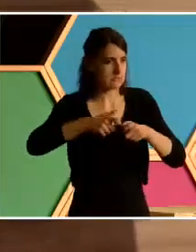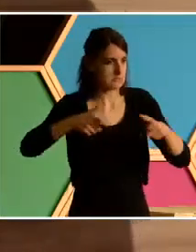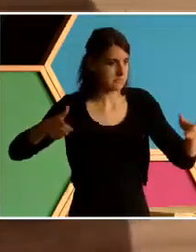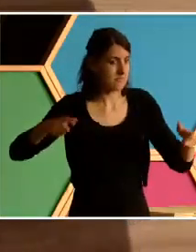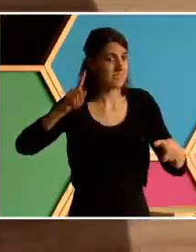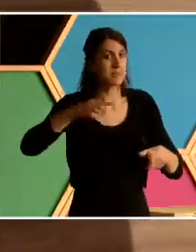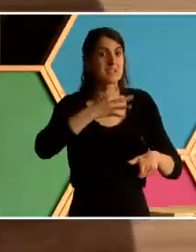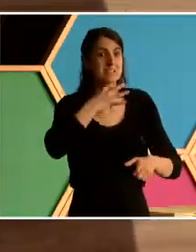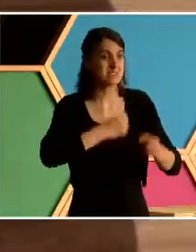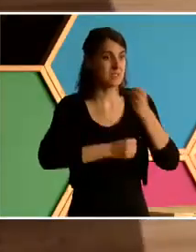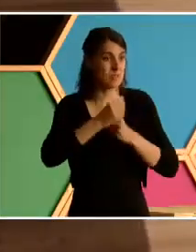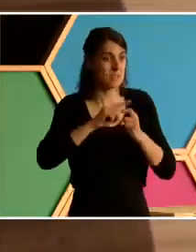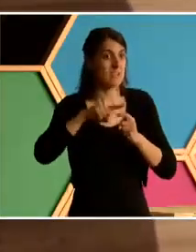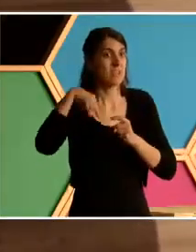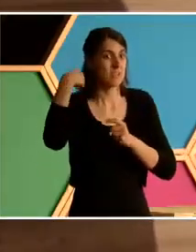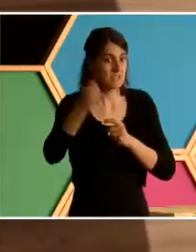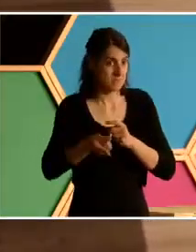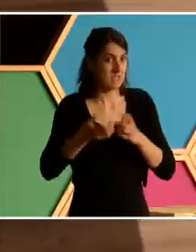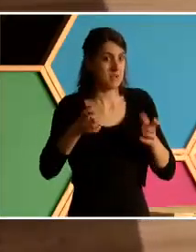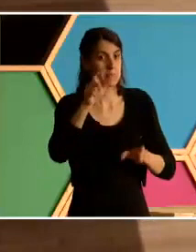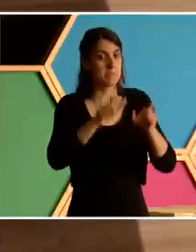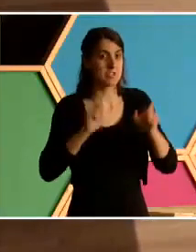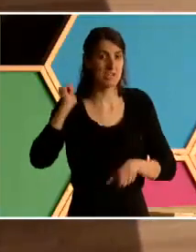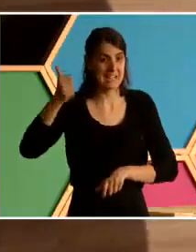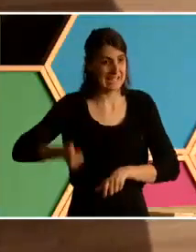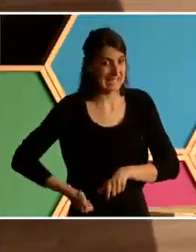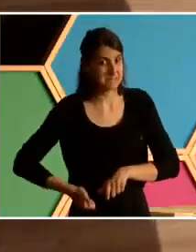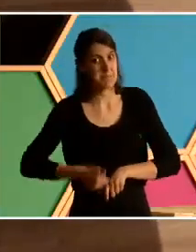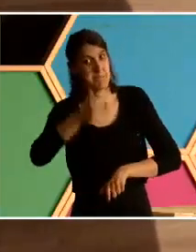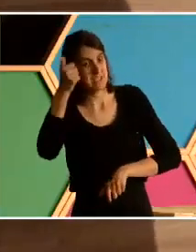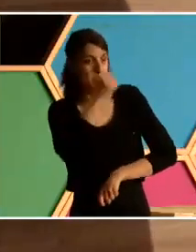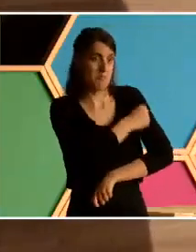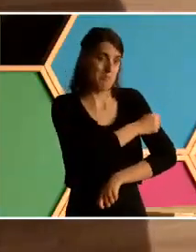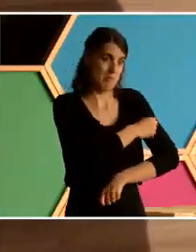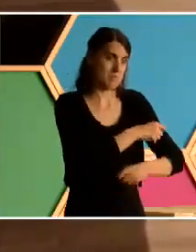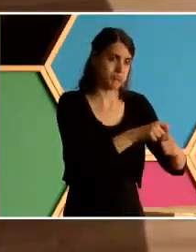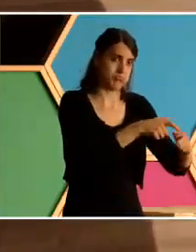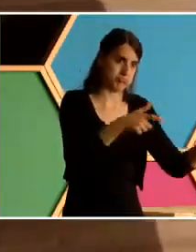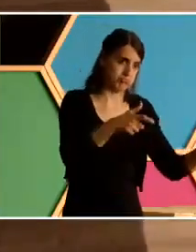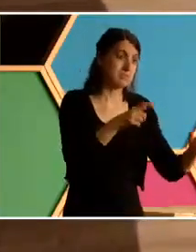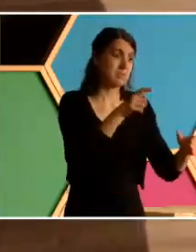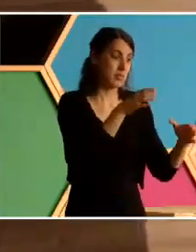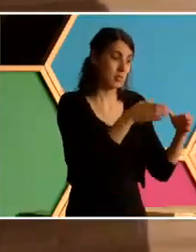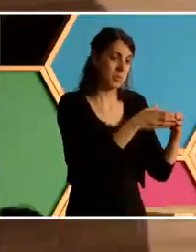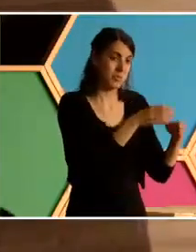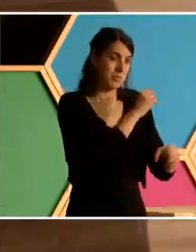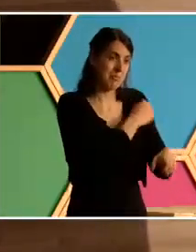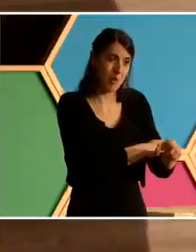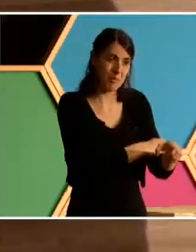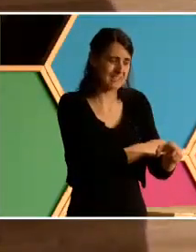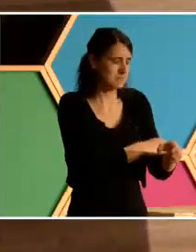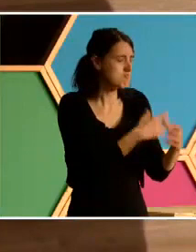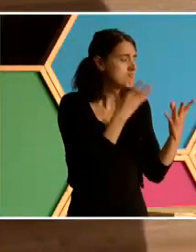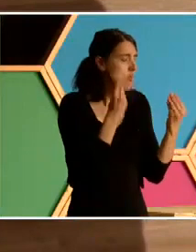les conseqüències de la mateixa i tenim els rics més rics, els pobres més pobres, i d'entre els pobres hi ha un gruix de la població que està en situació